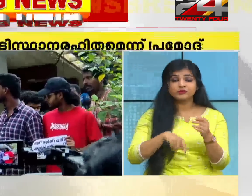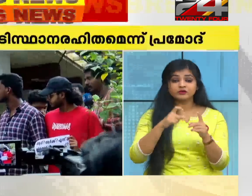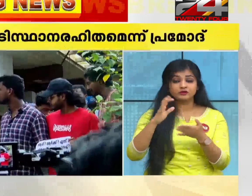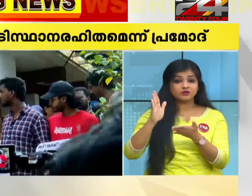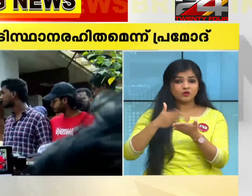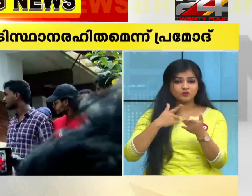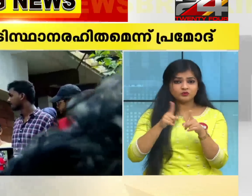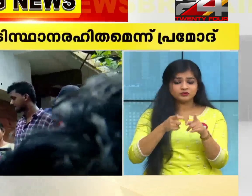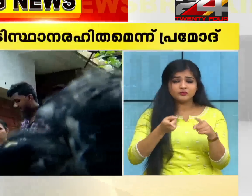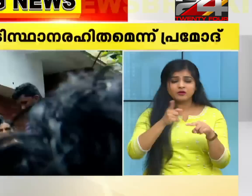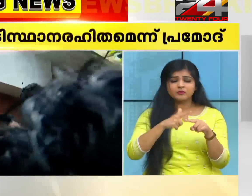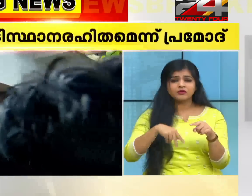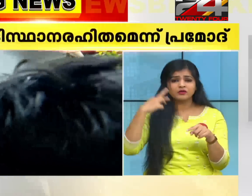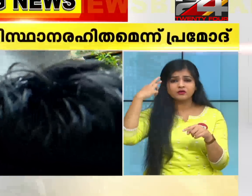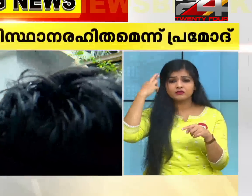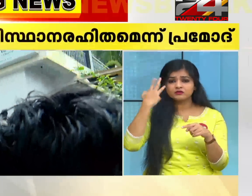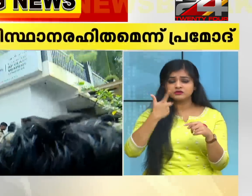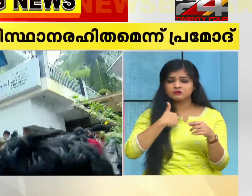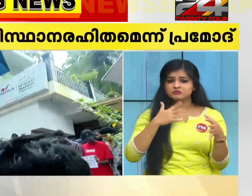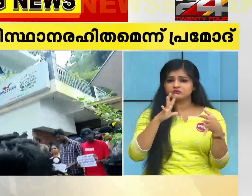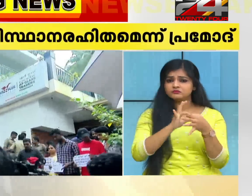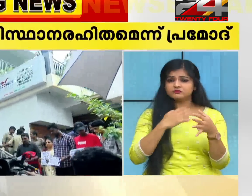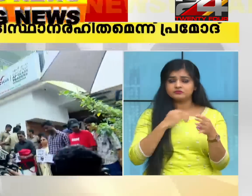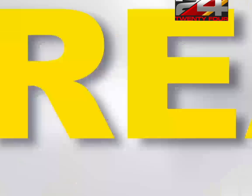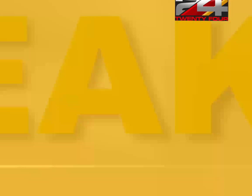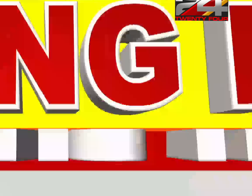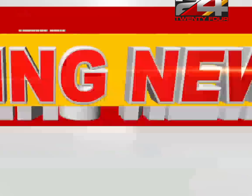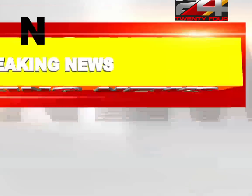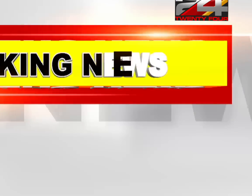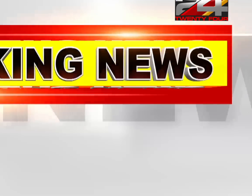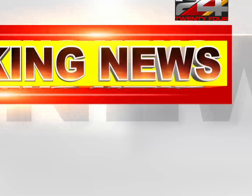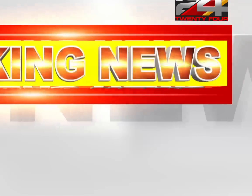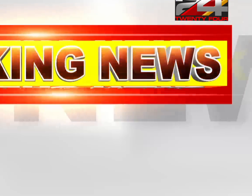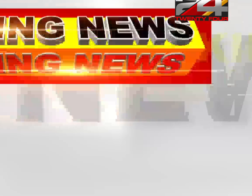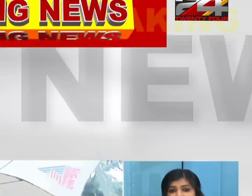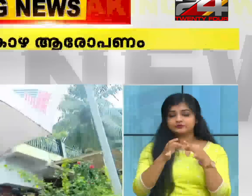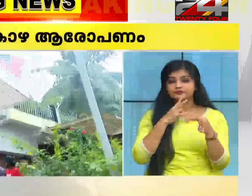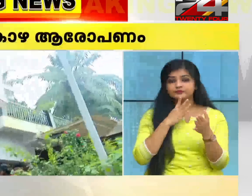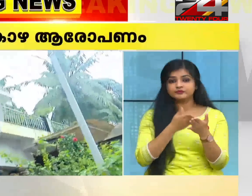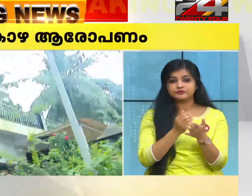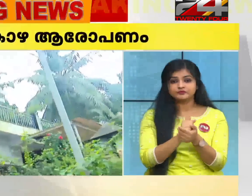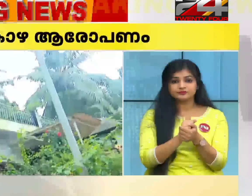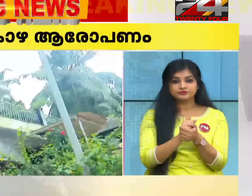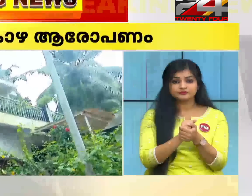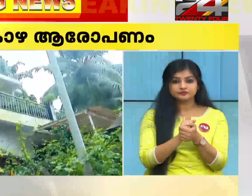നടപടിയിലേക്ക് നയിച്ച കാരണങ്ങൾ, അതുമായി തനിക്ക് യാതൊരു ബന്ധമില്ല എന്നുള്ളൊരു കാര്യമാണ് നിലവിൽ പ്രമോദ് കോട്ടൂളി വ്യക്തമാക്കുന്നത്. ഉന്മേഷ്,